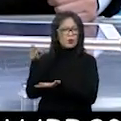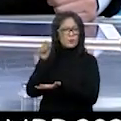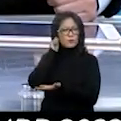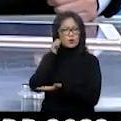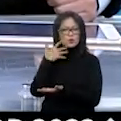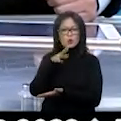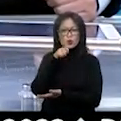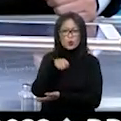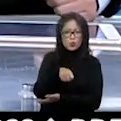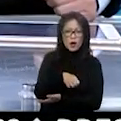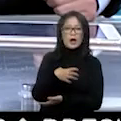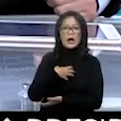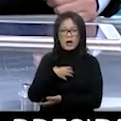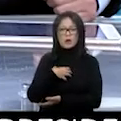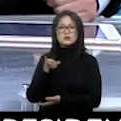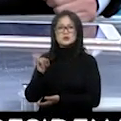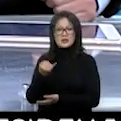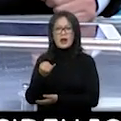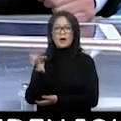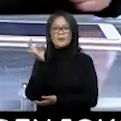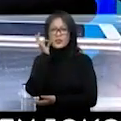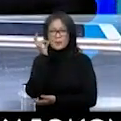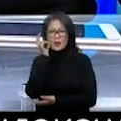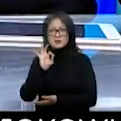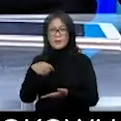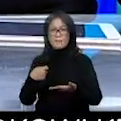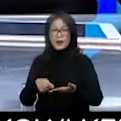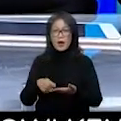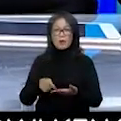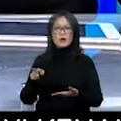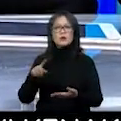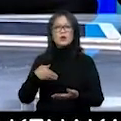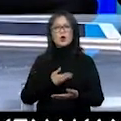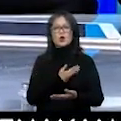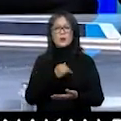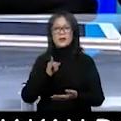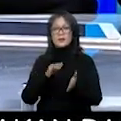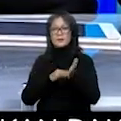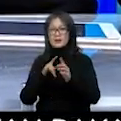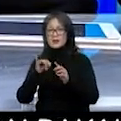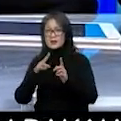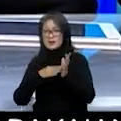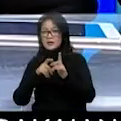parubaya akhirnya mengakui kesalahannya dan meminta maaf ke karyawati yang telah menjadi korban intimidasi.